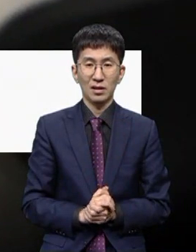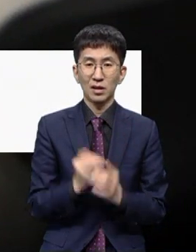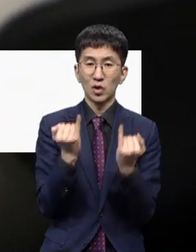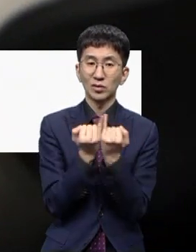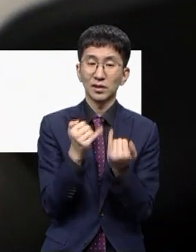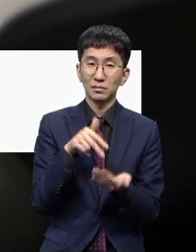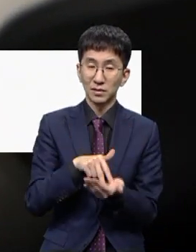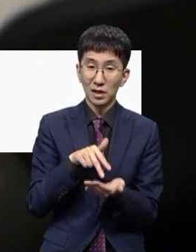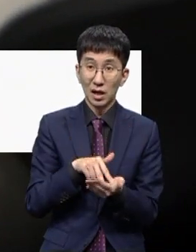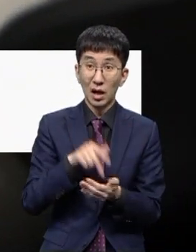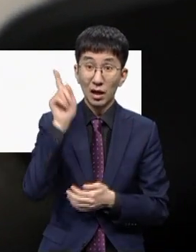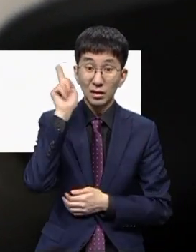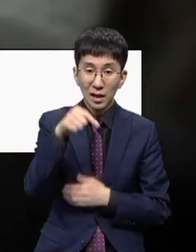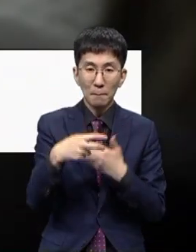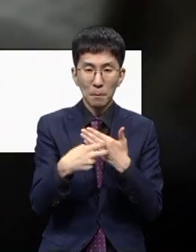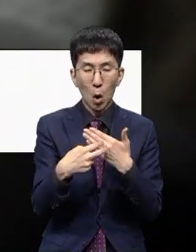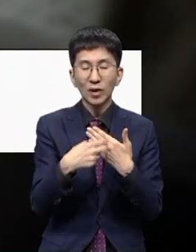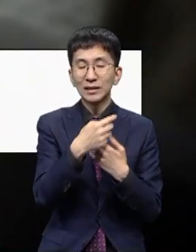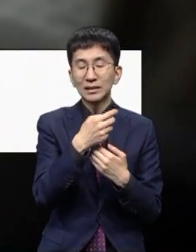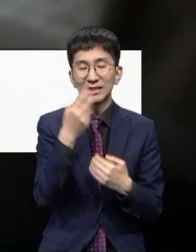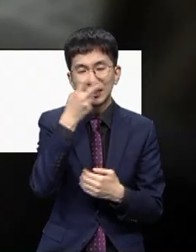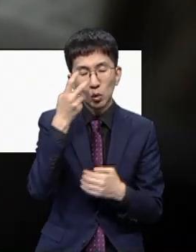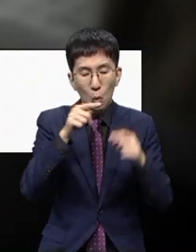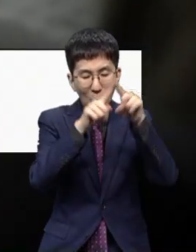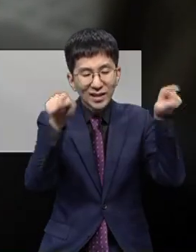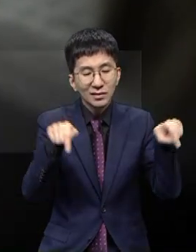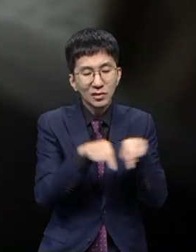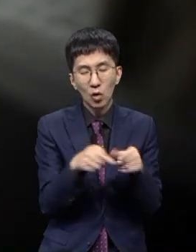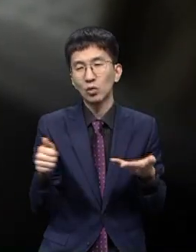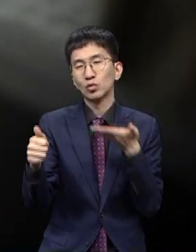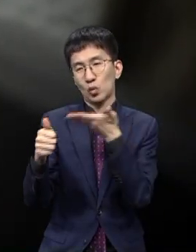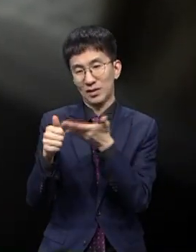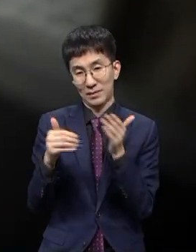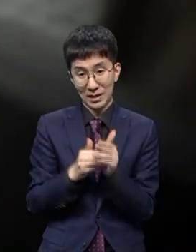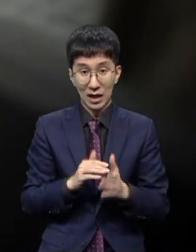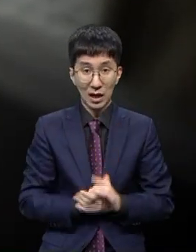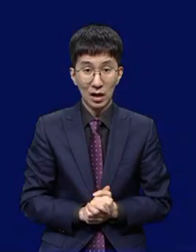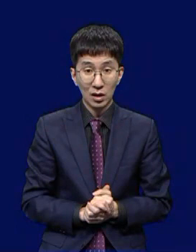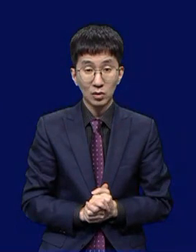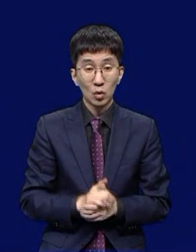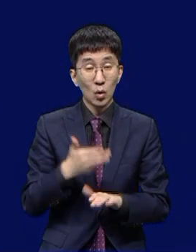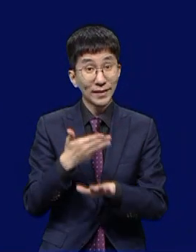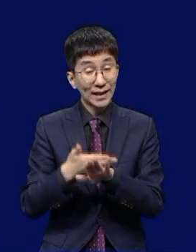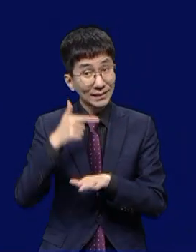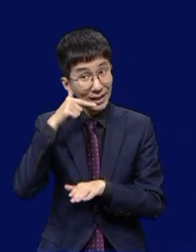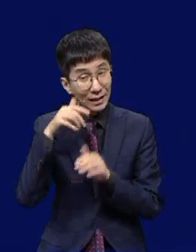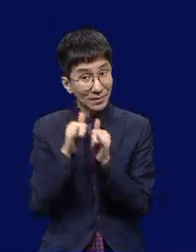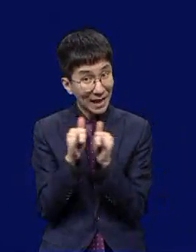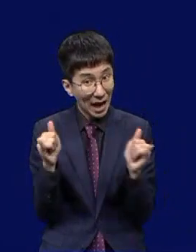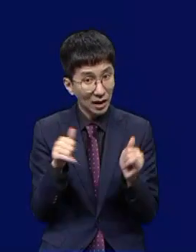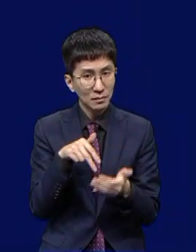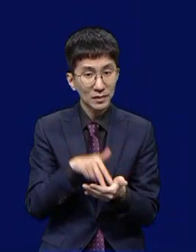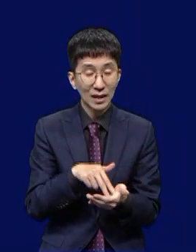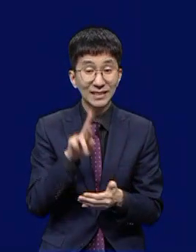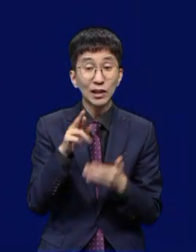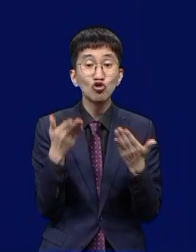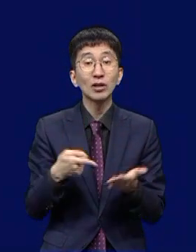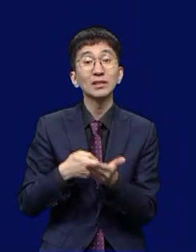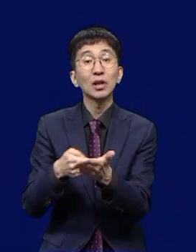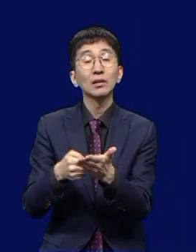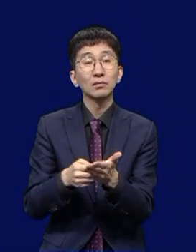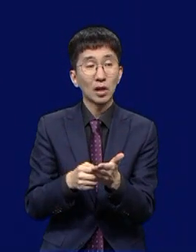결국 다음날 병원 진료 확인서를 제출해야 했습니다 또 다른 상담사 비치는 생리 휴가를 신청하자